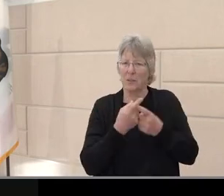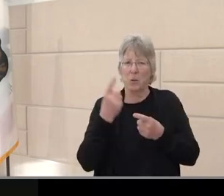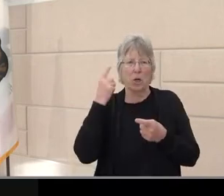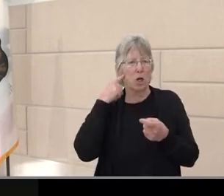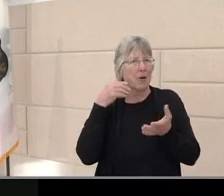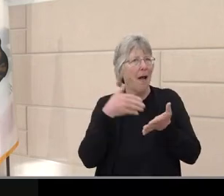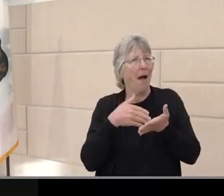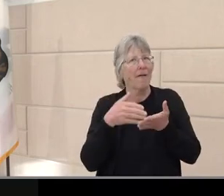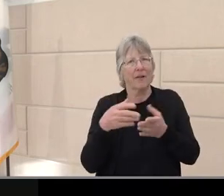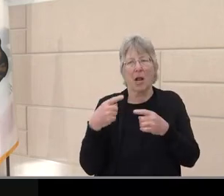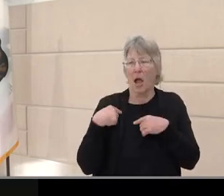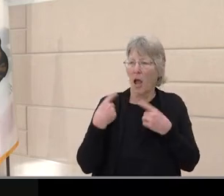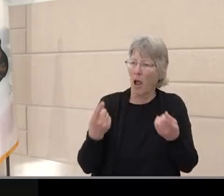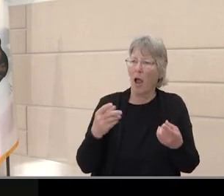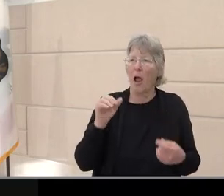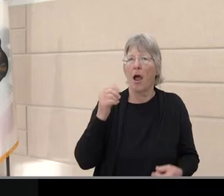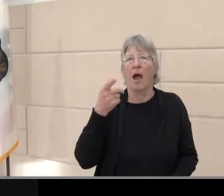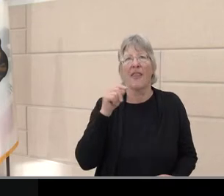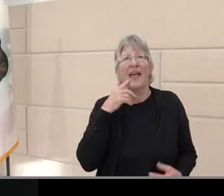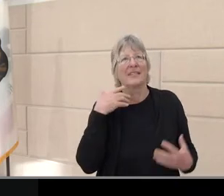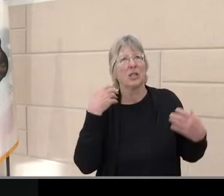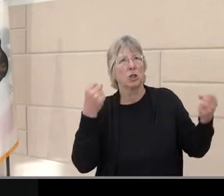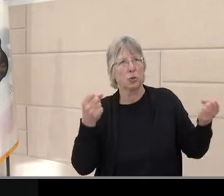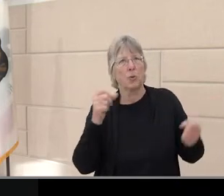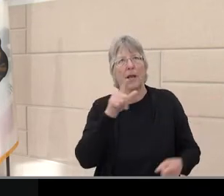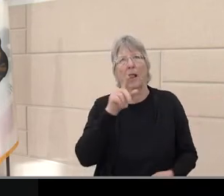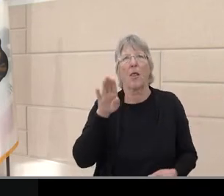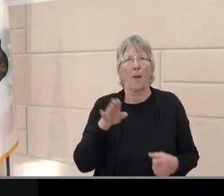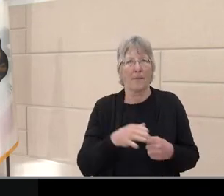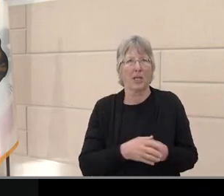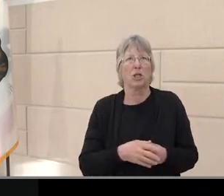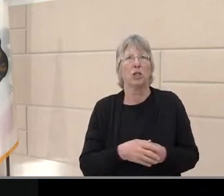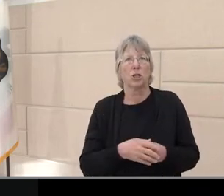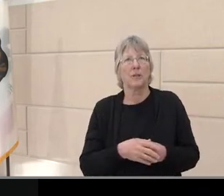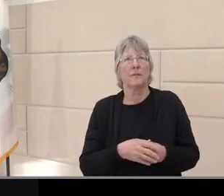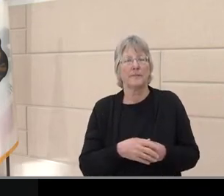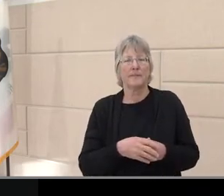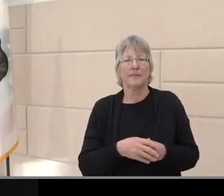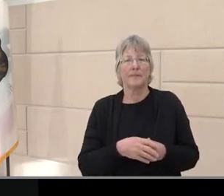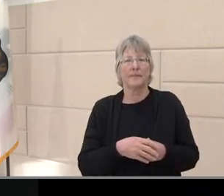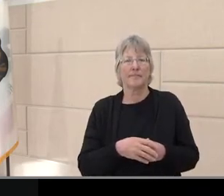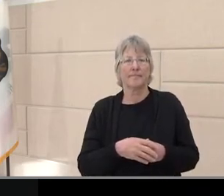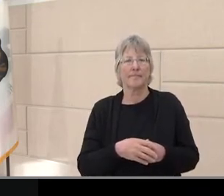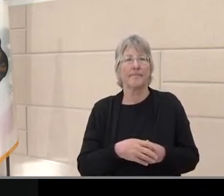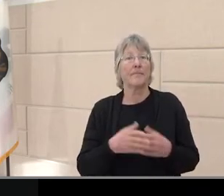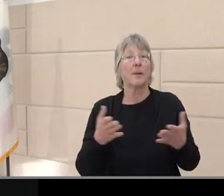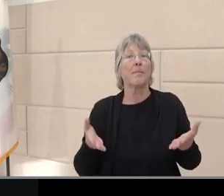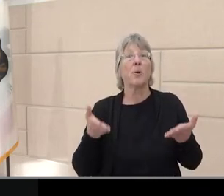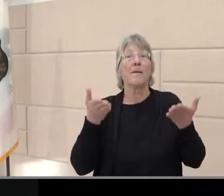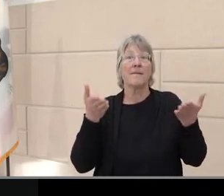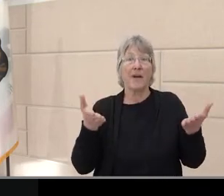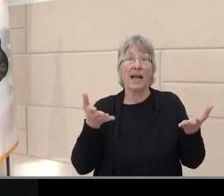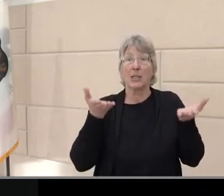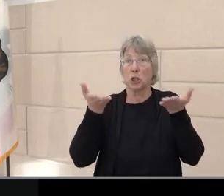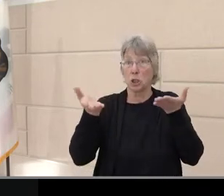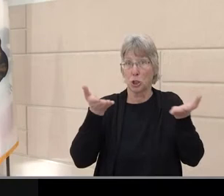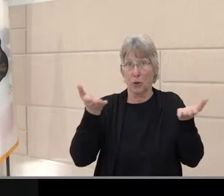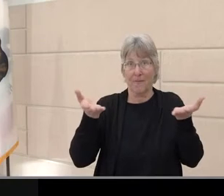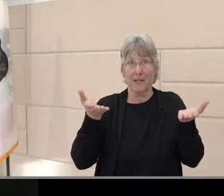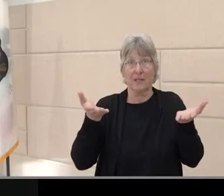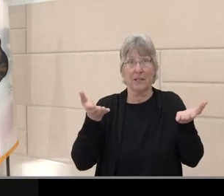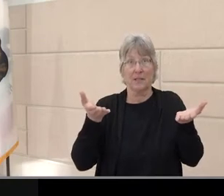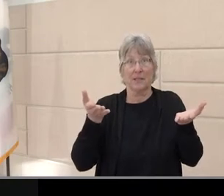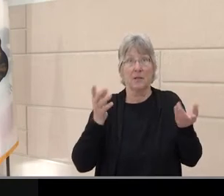ការពិគ្រោះឆ្លងឆ្លើយហើយយើងដឹងឮហើយនៅពេលដែលយើងធ្វើការមកឆែកពិនិត្យនេះដូច្នេះគឺថា